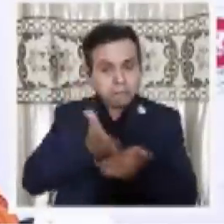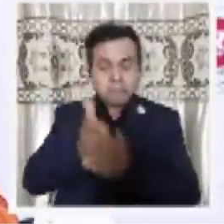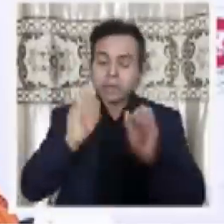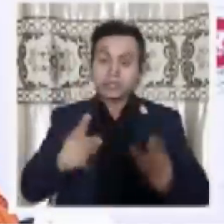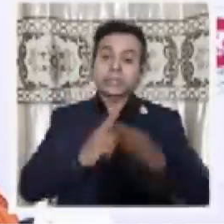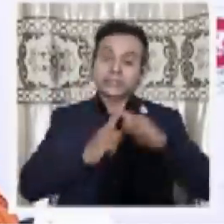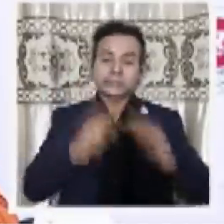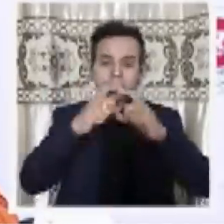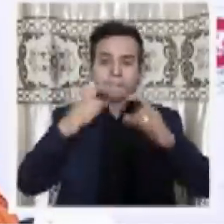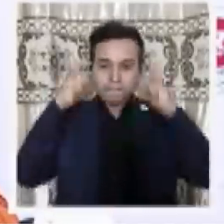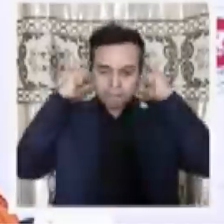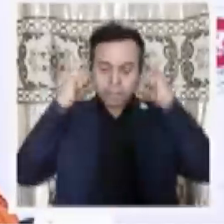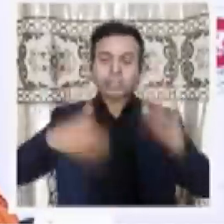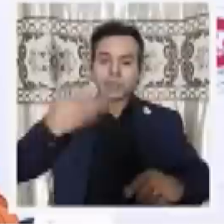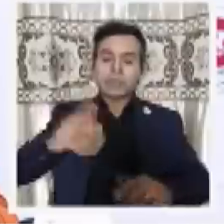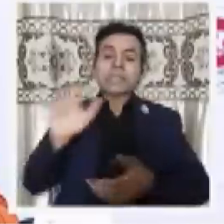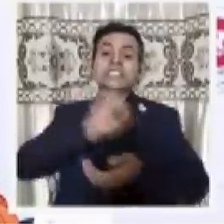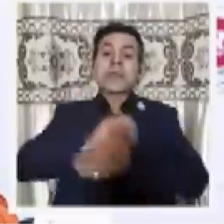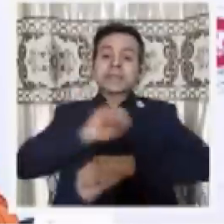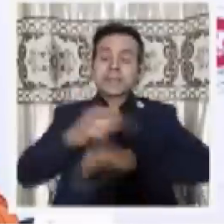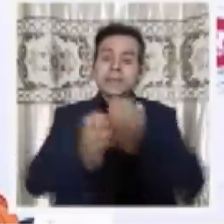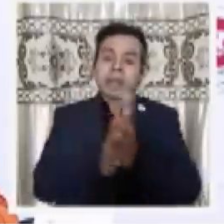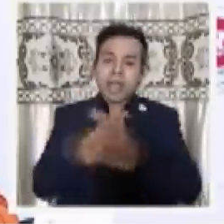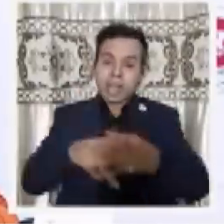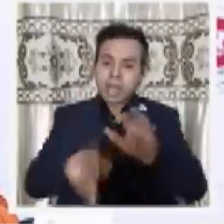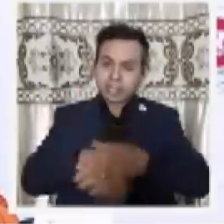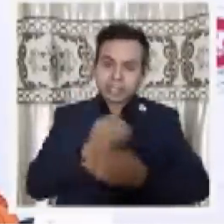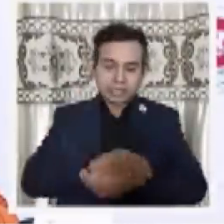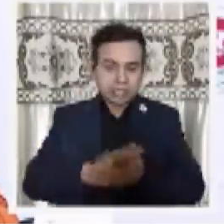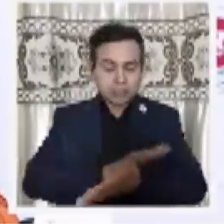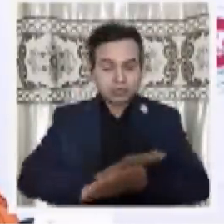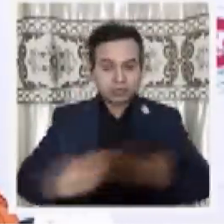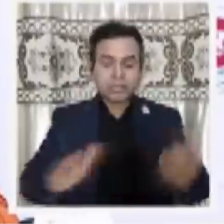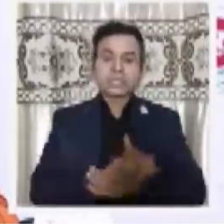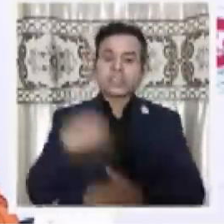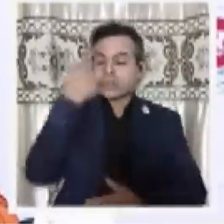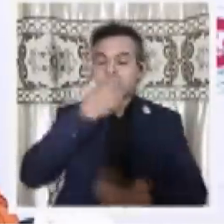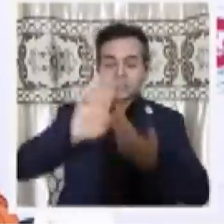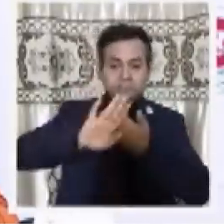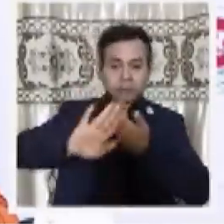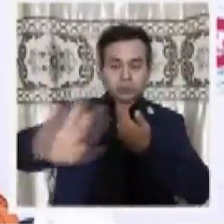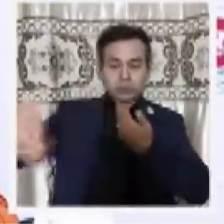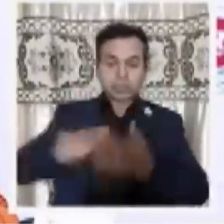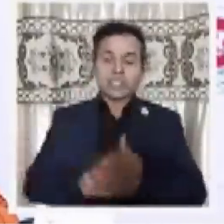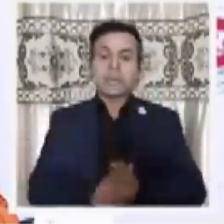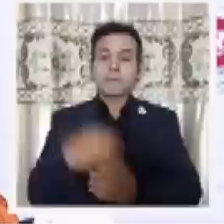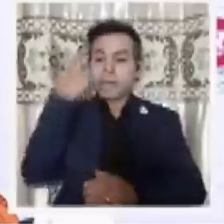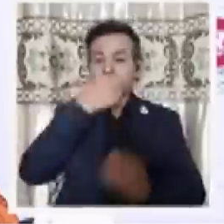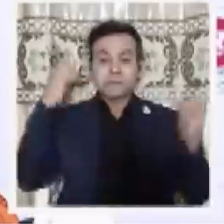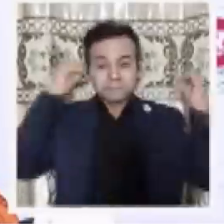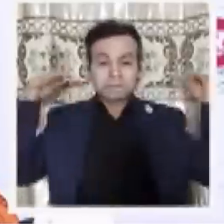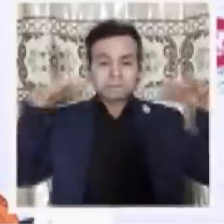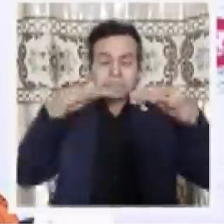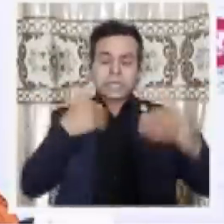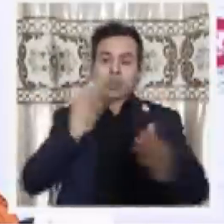ভাইরাসের জন্য যা স্বাস্থ্যবিধি আমরা প্রতিনিয়ত বলে থাকি সেগুলো মেনে চলুন। সঠিকভাবে মাস্ক পরিধান করুন,